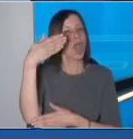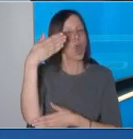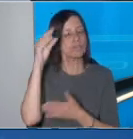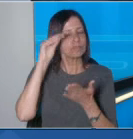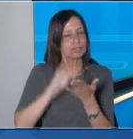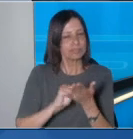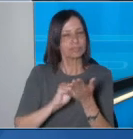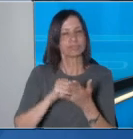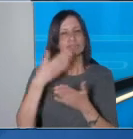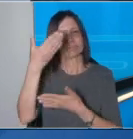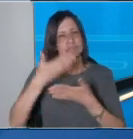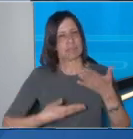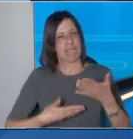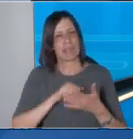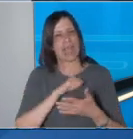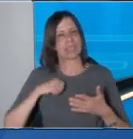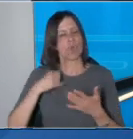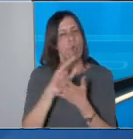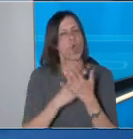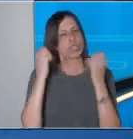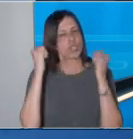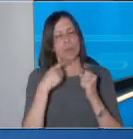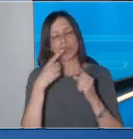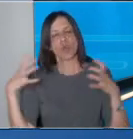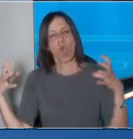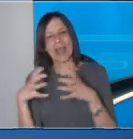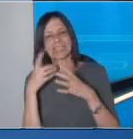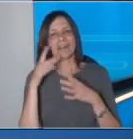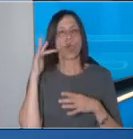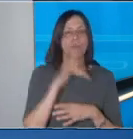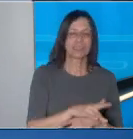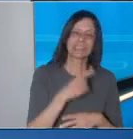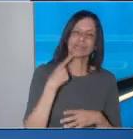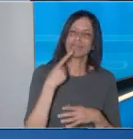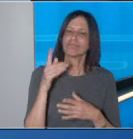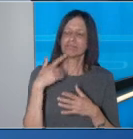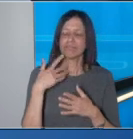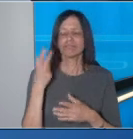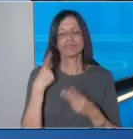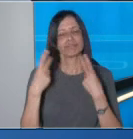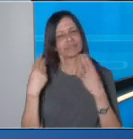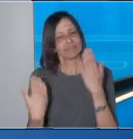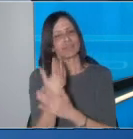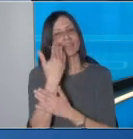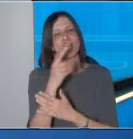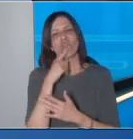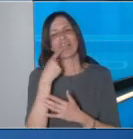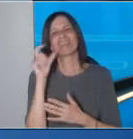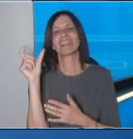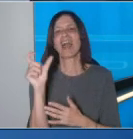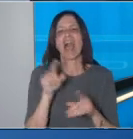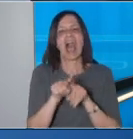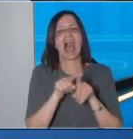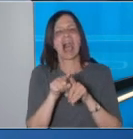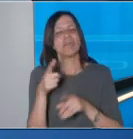מגילת העצמאות כחוק יסוד. אני קורא לאופוזיציה ולקואליציה לחשב מסלול מחדש, ובמקום להסתפק במילים כמו אחים לנשק לחברה